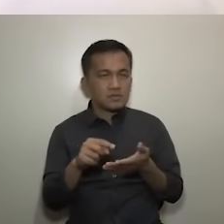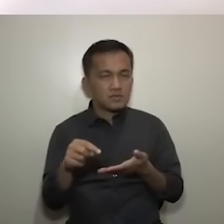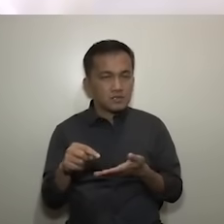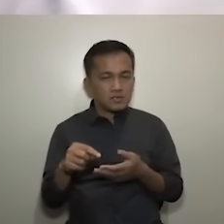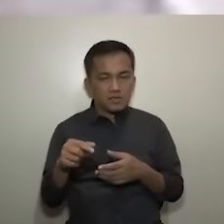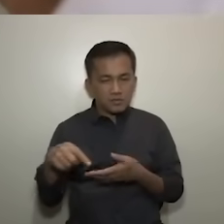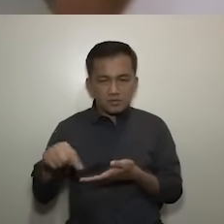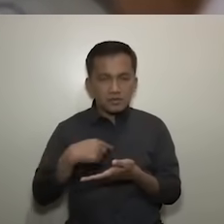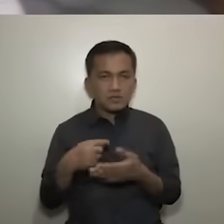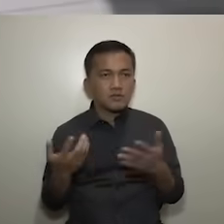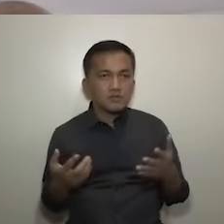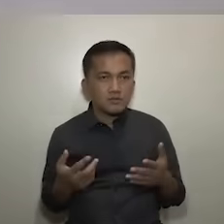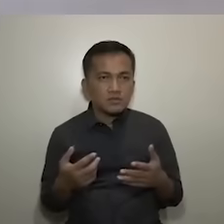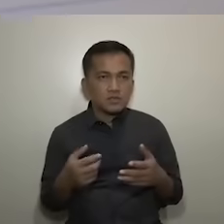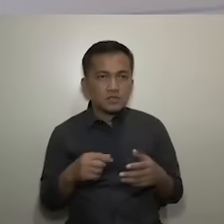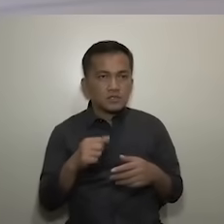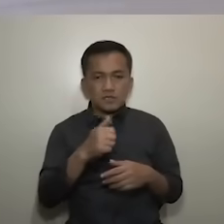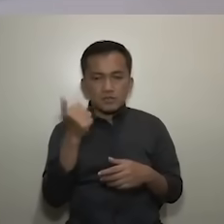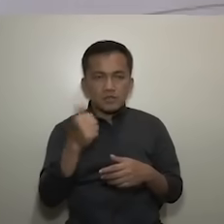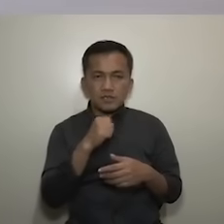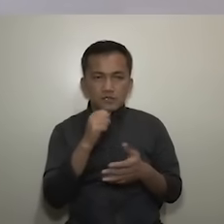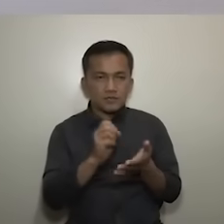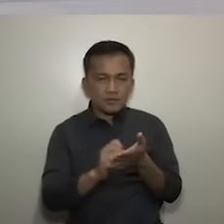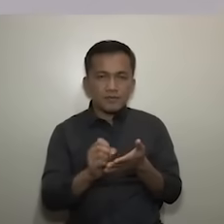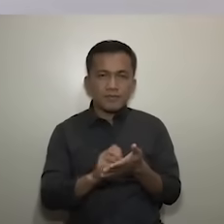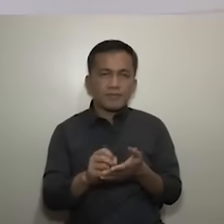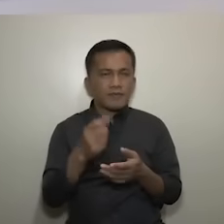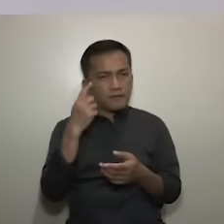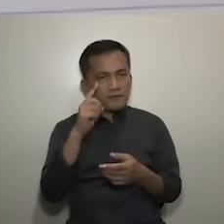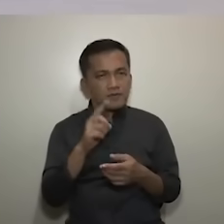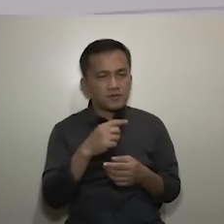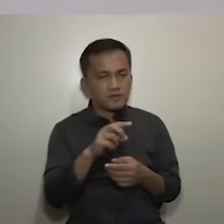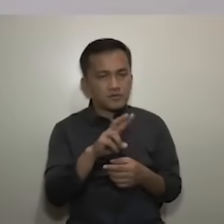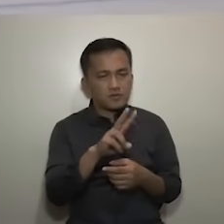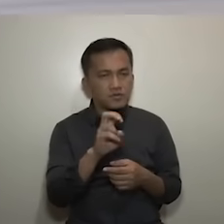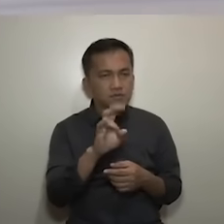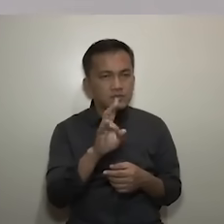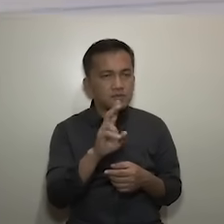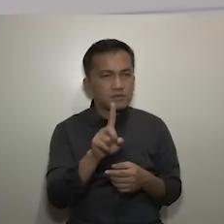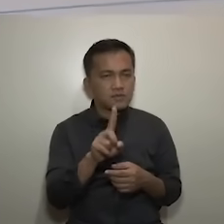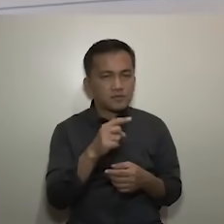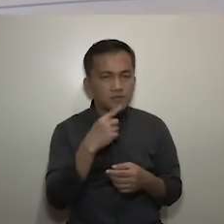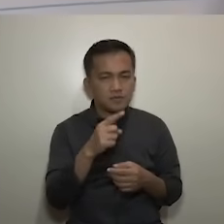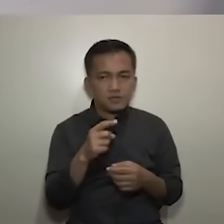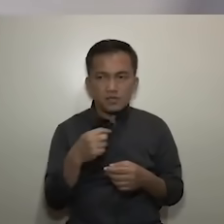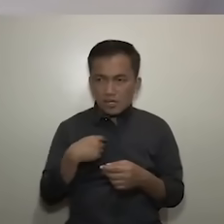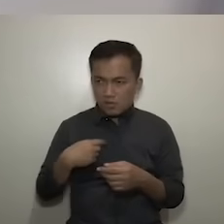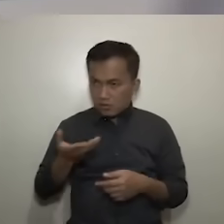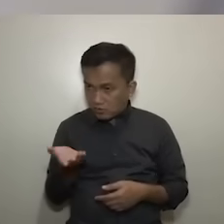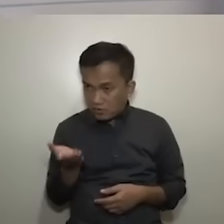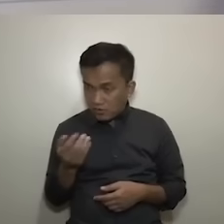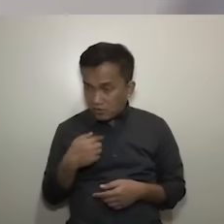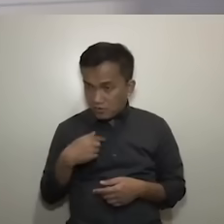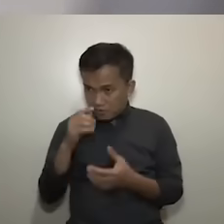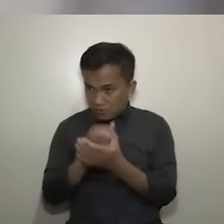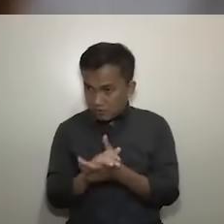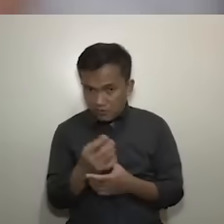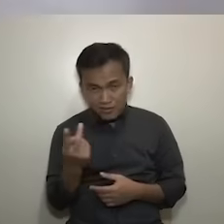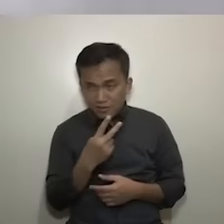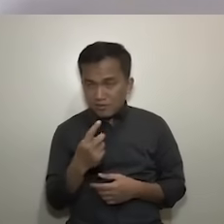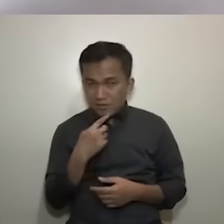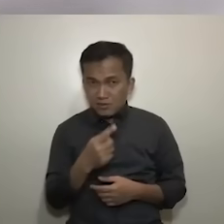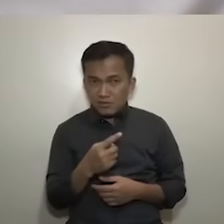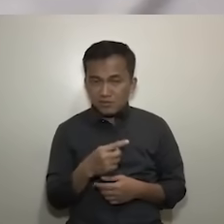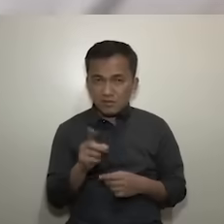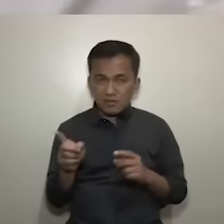Eh, siyempre, yung iba hindi naman naisulat dyan. Hindi po. Okay. Para saan itong 271,000? Yan po yung inutang niya sa akin. Makikita niyo po yung passbook ko, puro